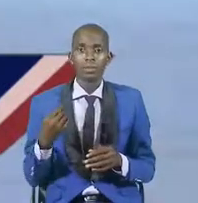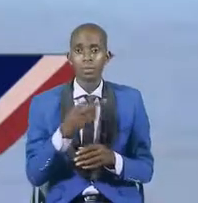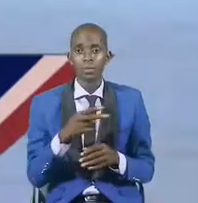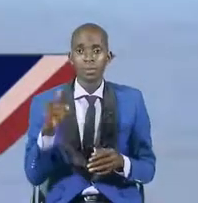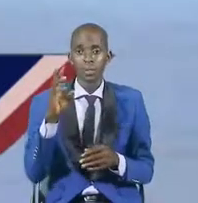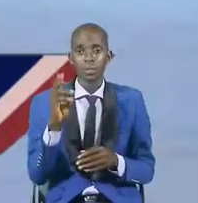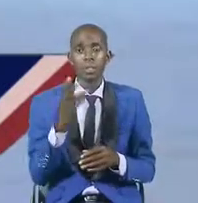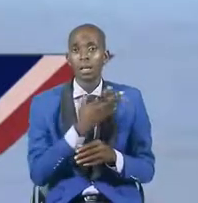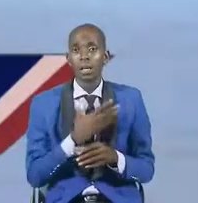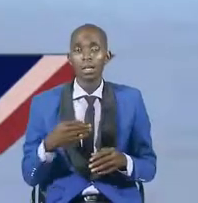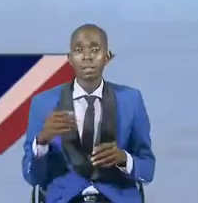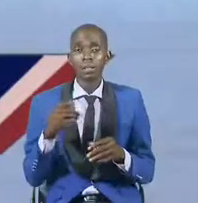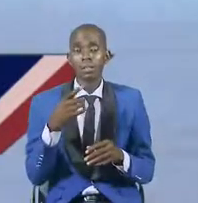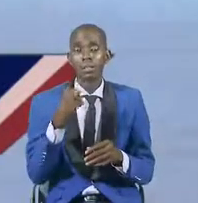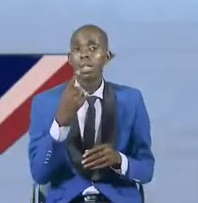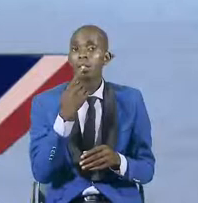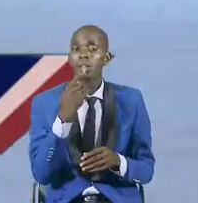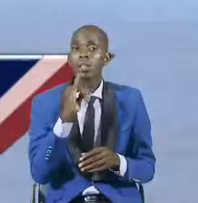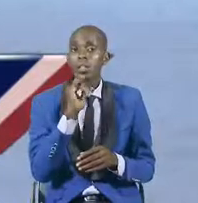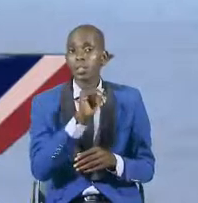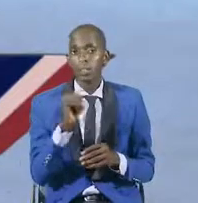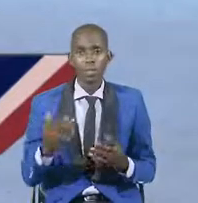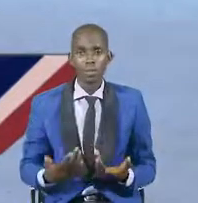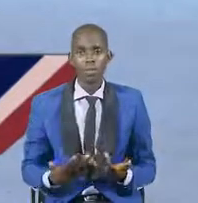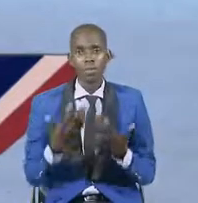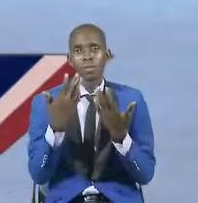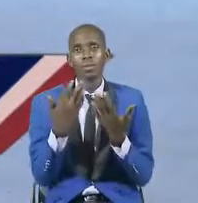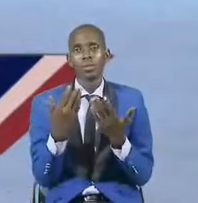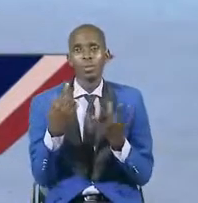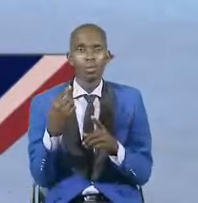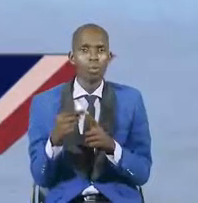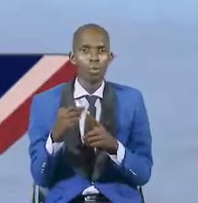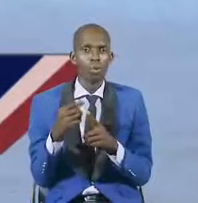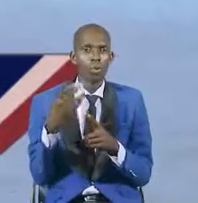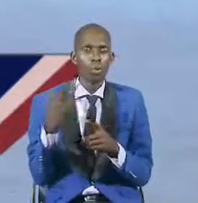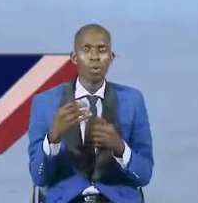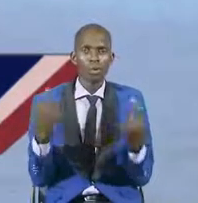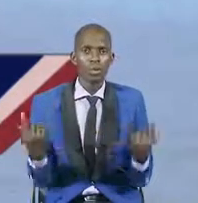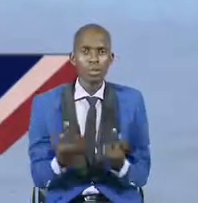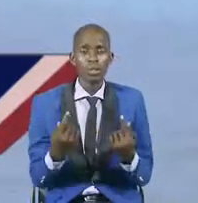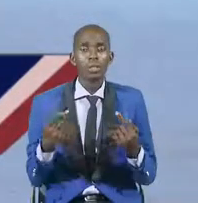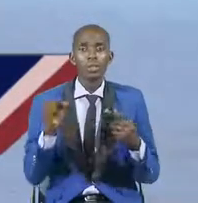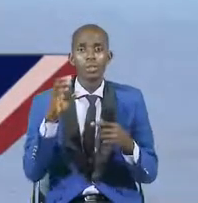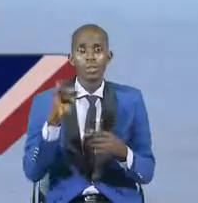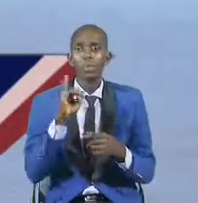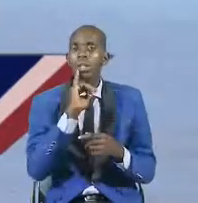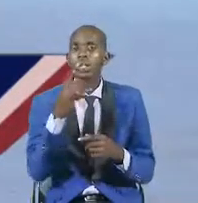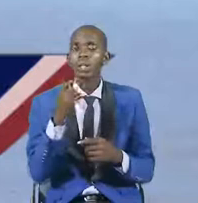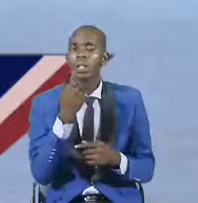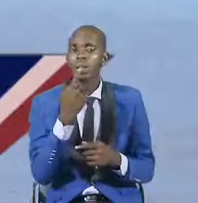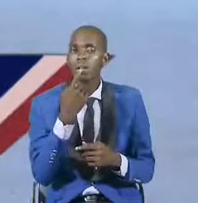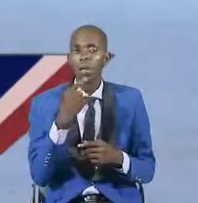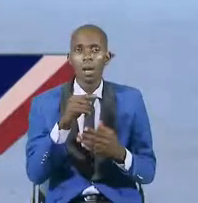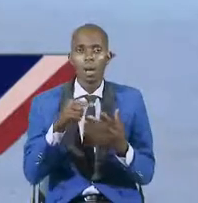forêt. 6. La langue aussi est un feu. C'est le monde de l'iniquité.